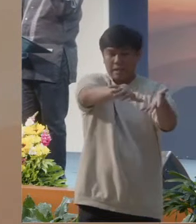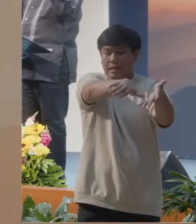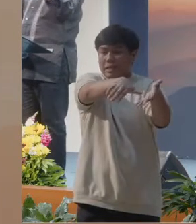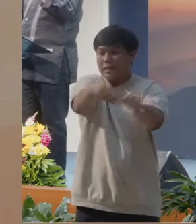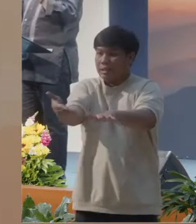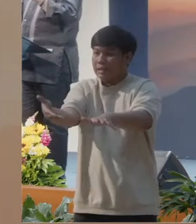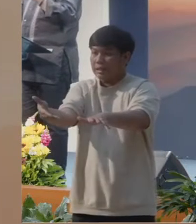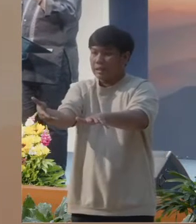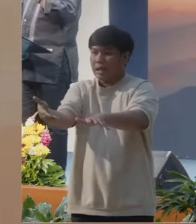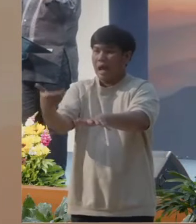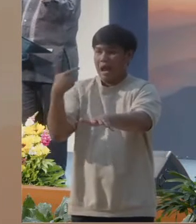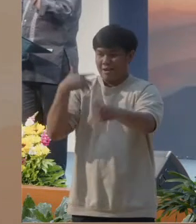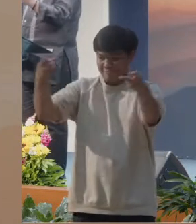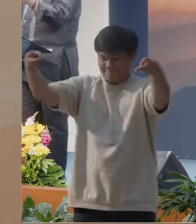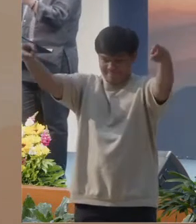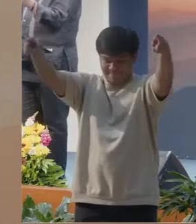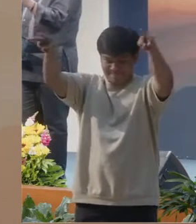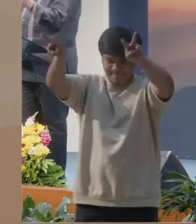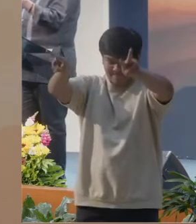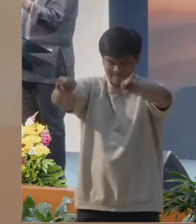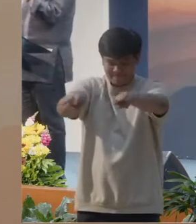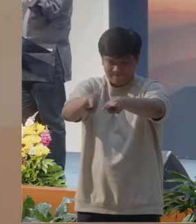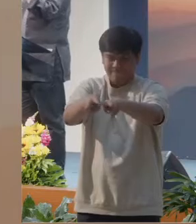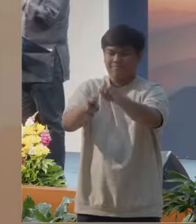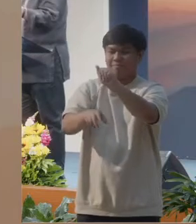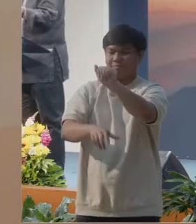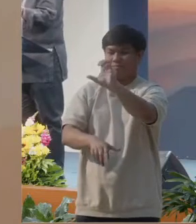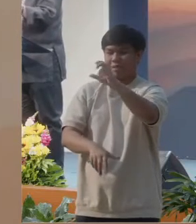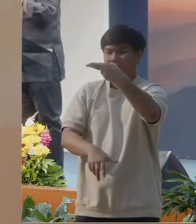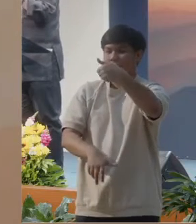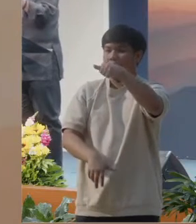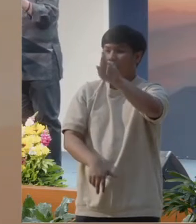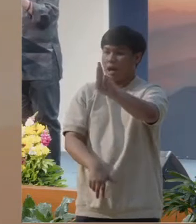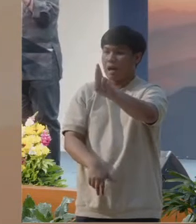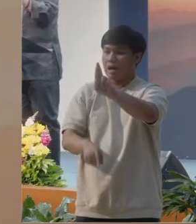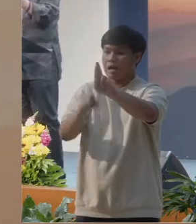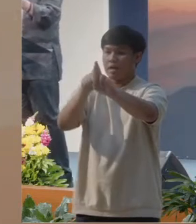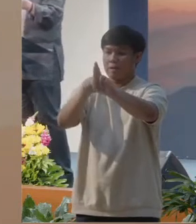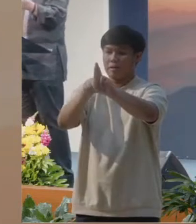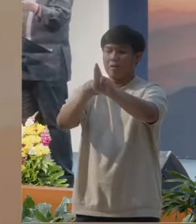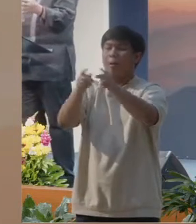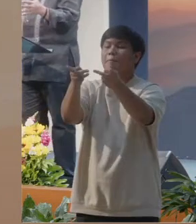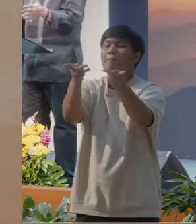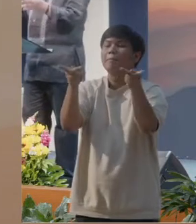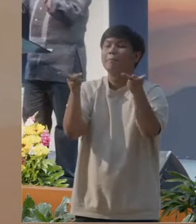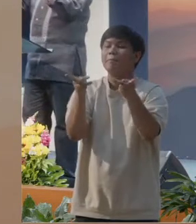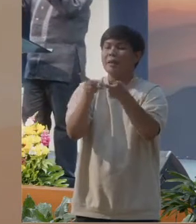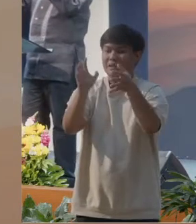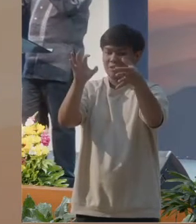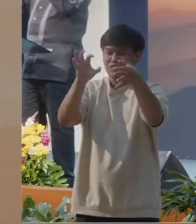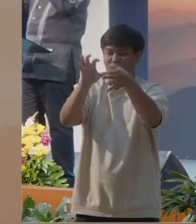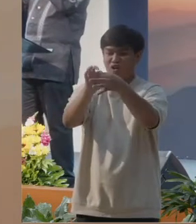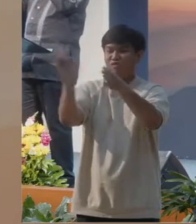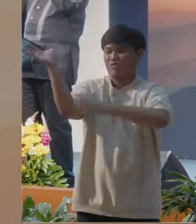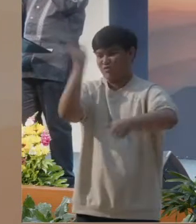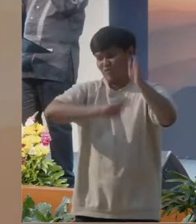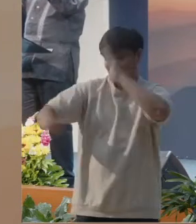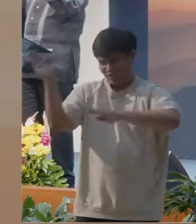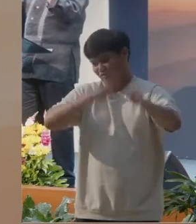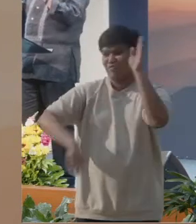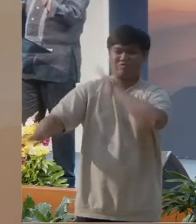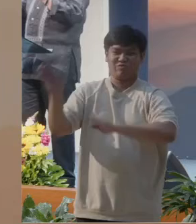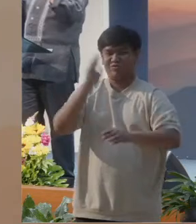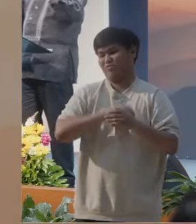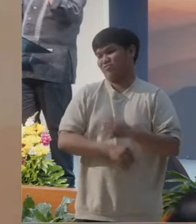isang lugar, ang lambak ng Akar or the Valley of Akar, na siyang magiging